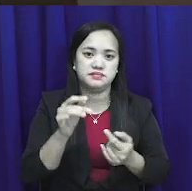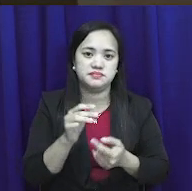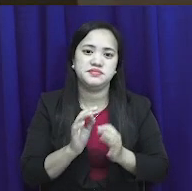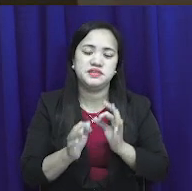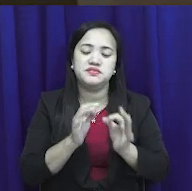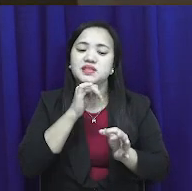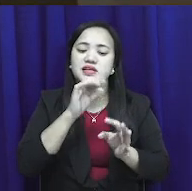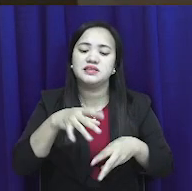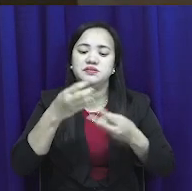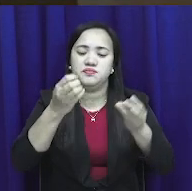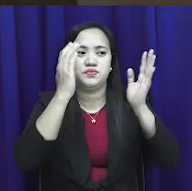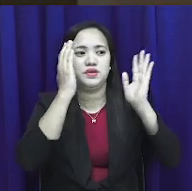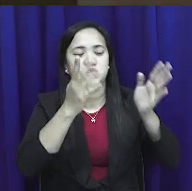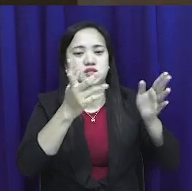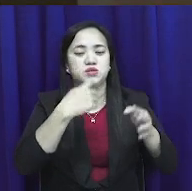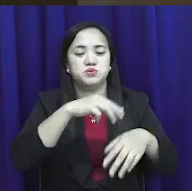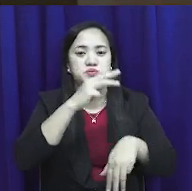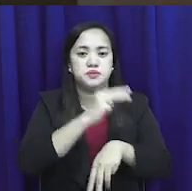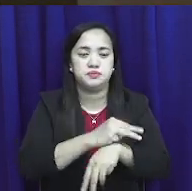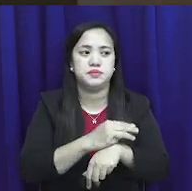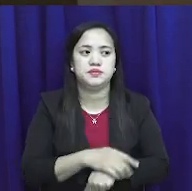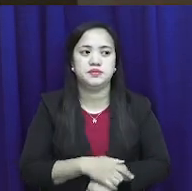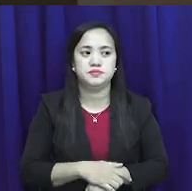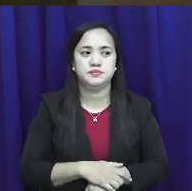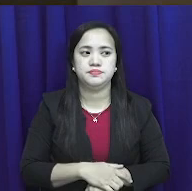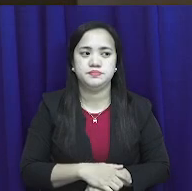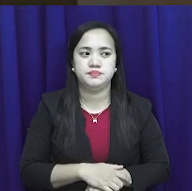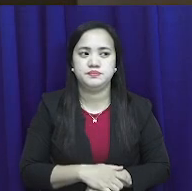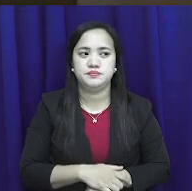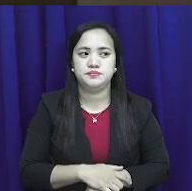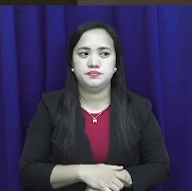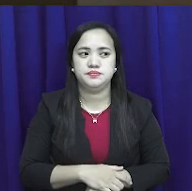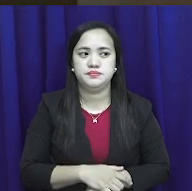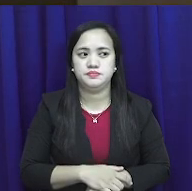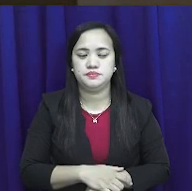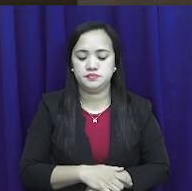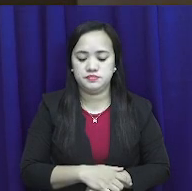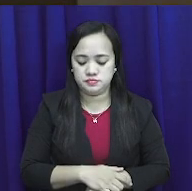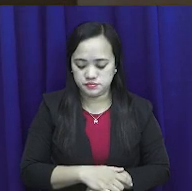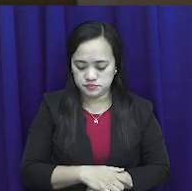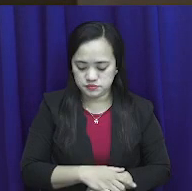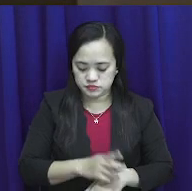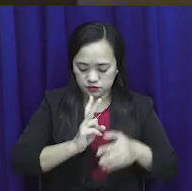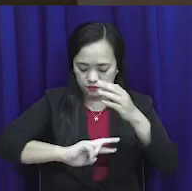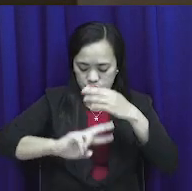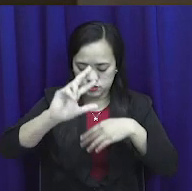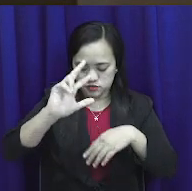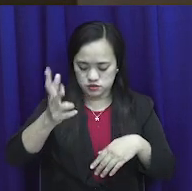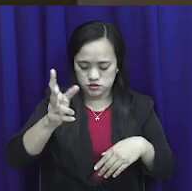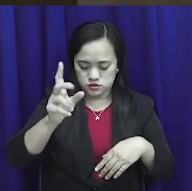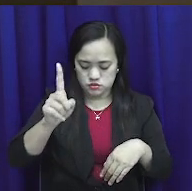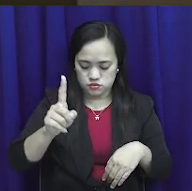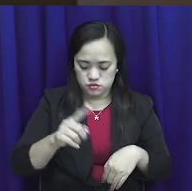sinasabi natin yun lang ito Basahin ko muna to Ma'am para diyan sa sinabi ni Ma'am ca verse 31 ng chapter 31